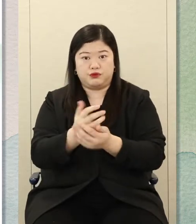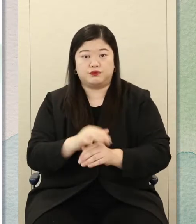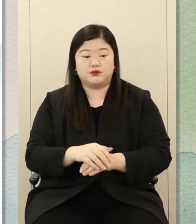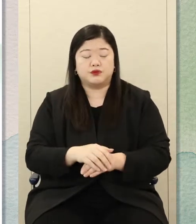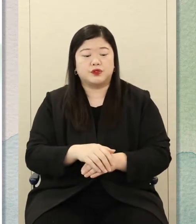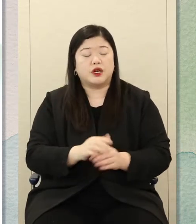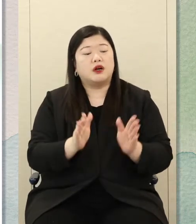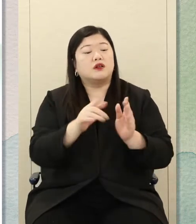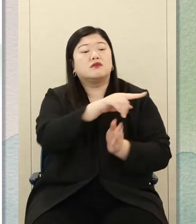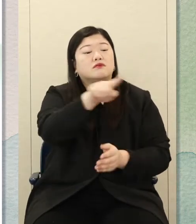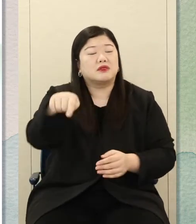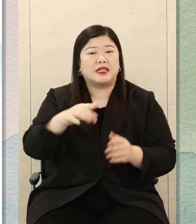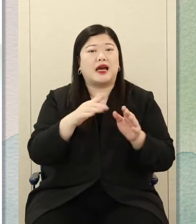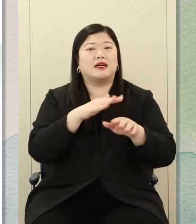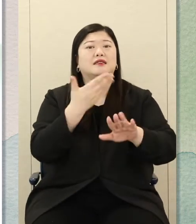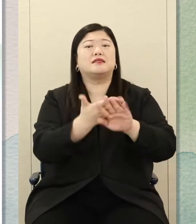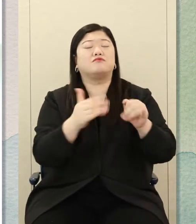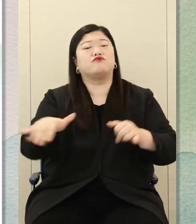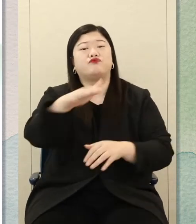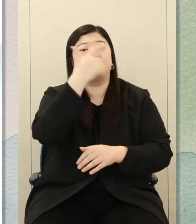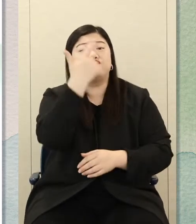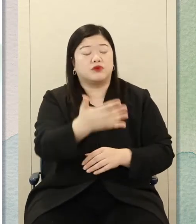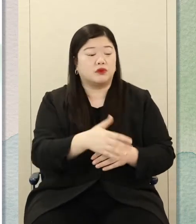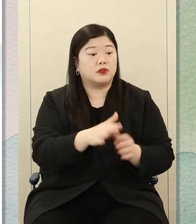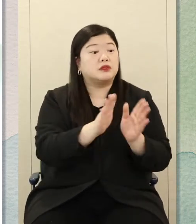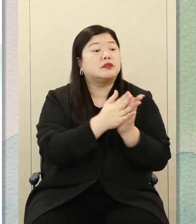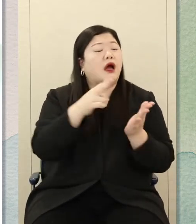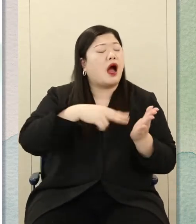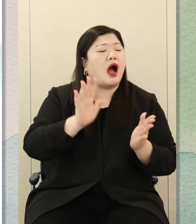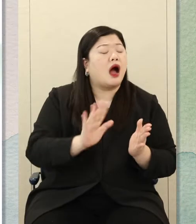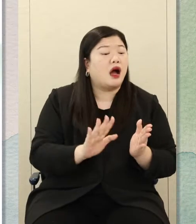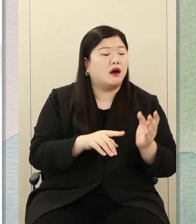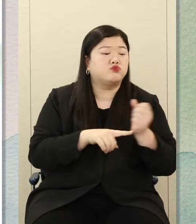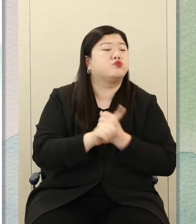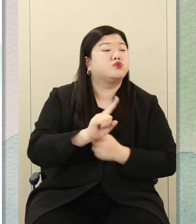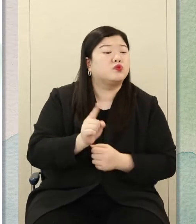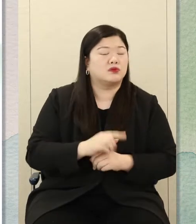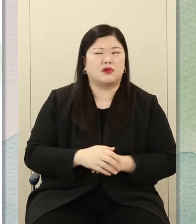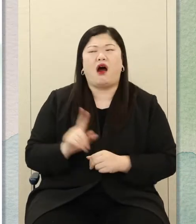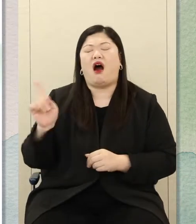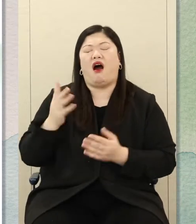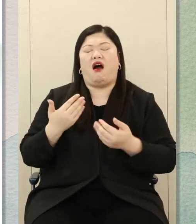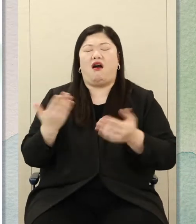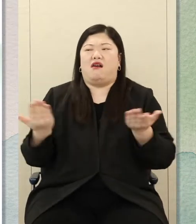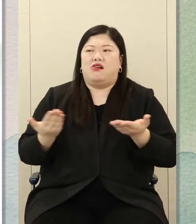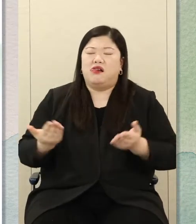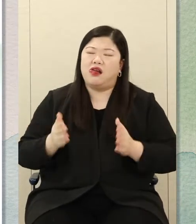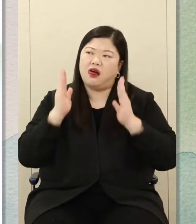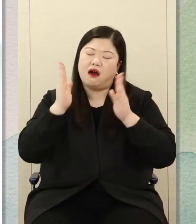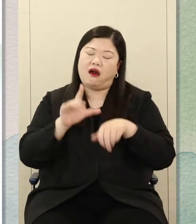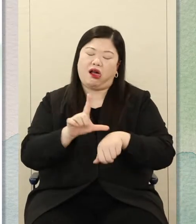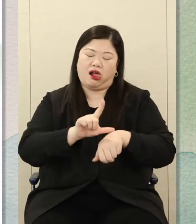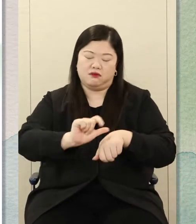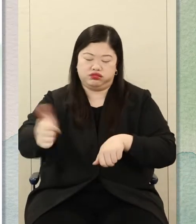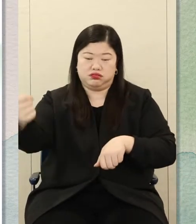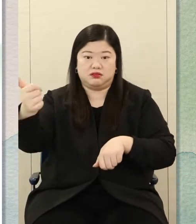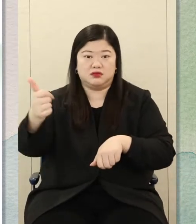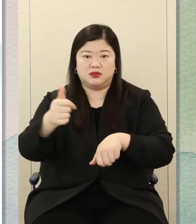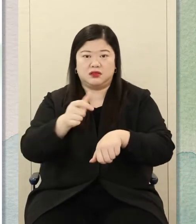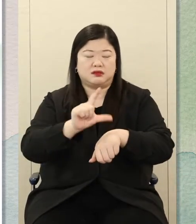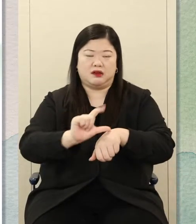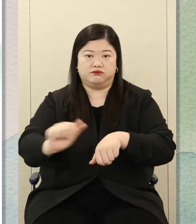안 읽니? 이렇게 물어보면 그전에는 전부 일이나 공부 때문에 시간이 없어서 이게 제일 많았어요.